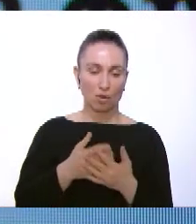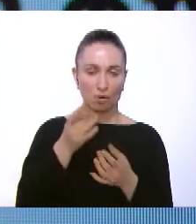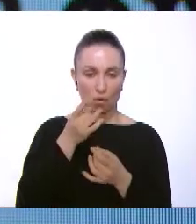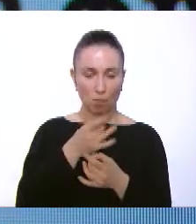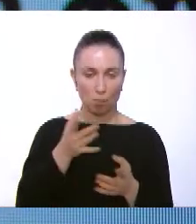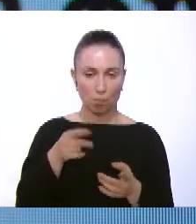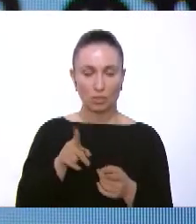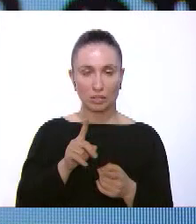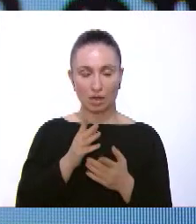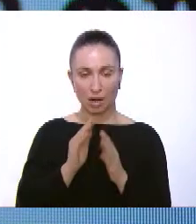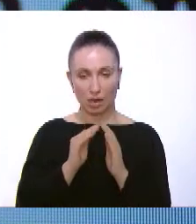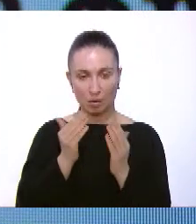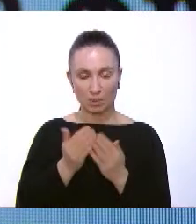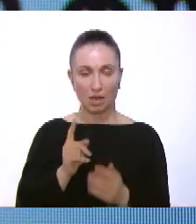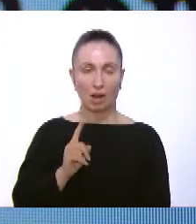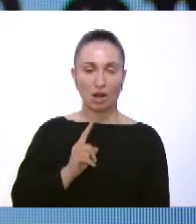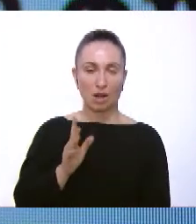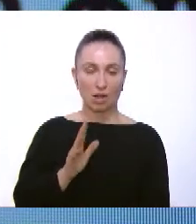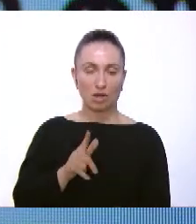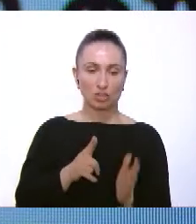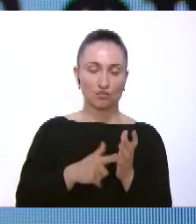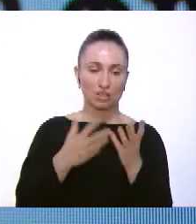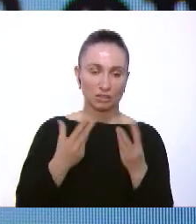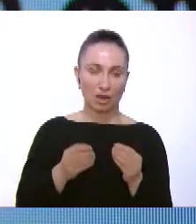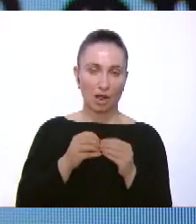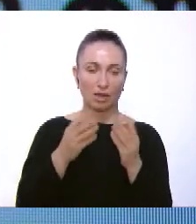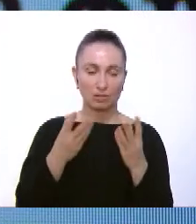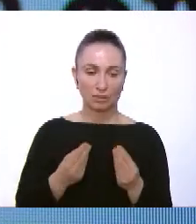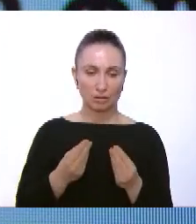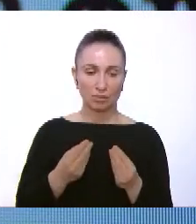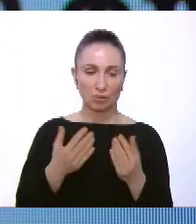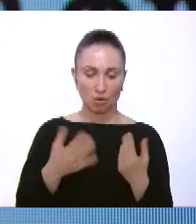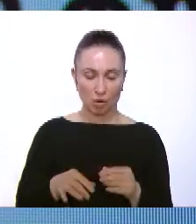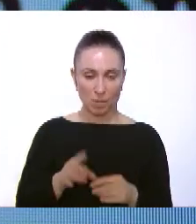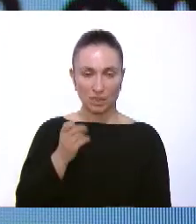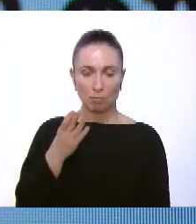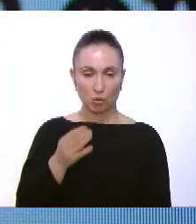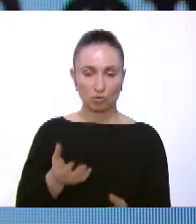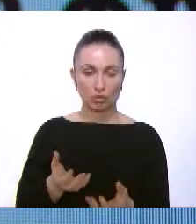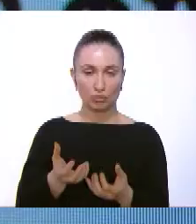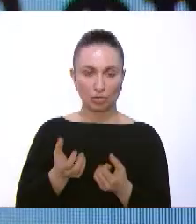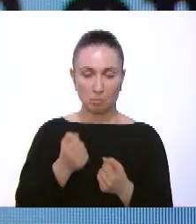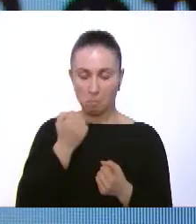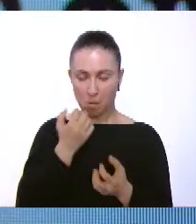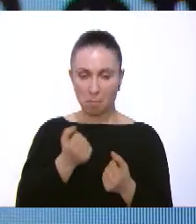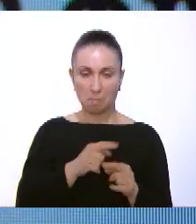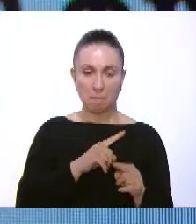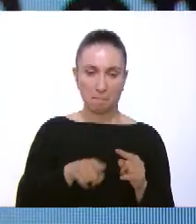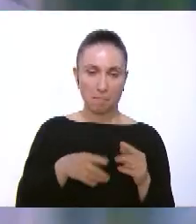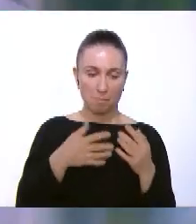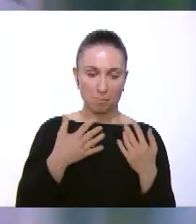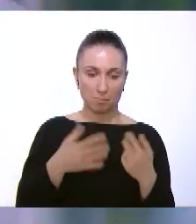კულტურის იზოლირებას, არ ველოდებით 7 დღე, 10 დღე, ანუ მივიღეთ ნიმუში, მაშინვე შეგვიძლია